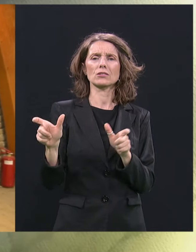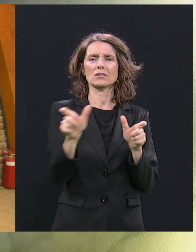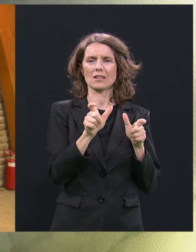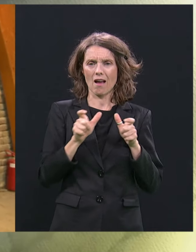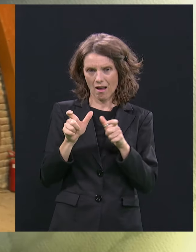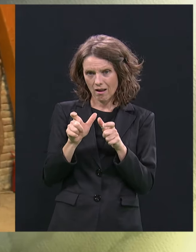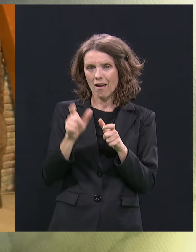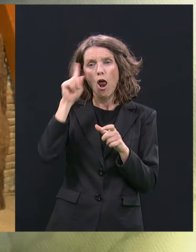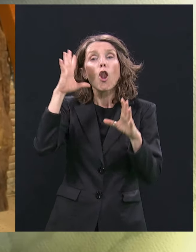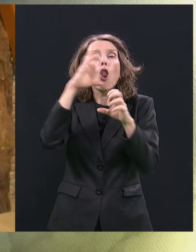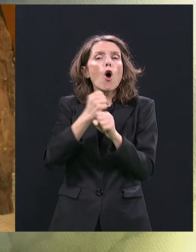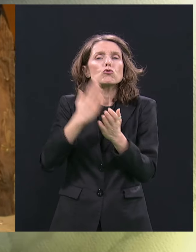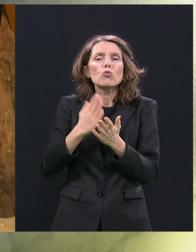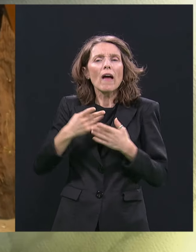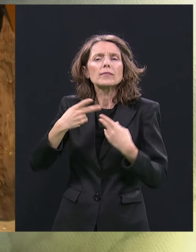kako se grad